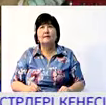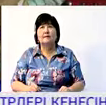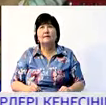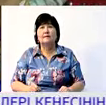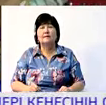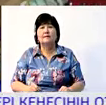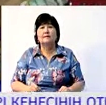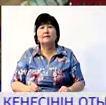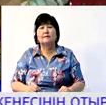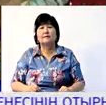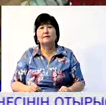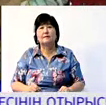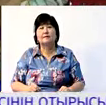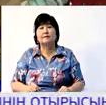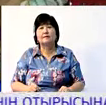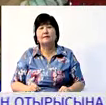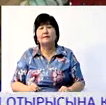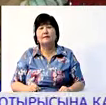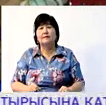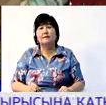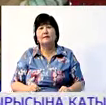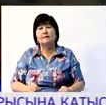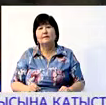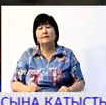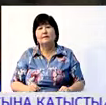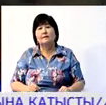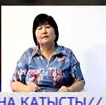Айлардың бұл бір сұлтаны Раббымның өзі мақтаған.